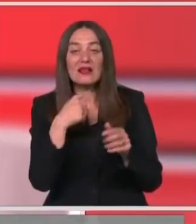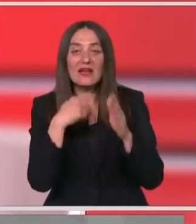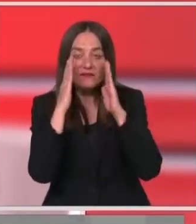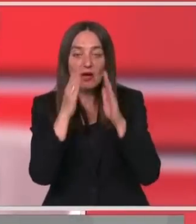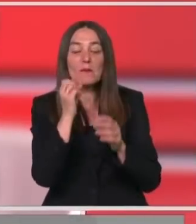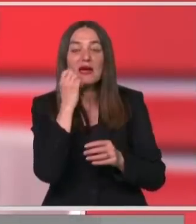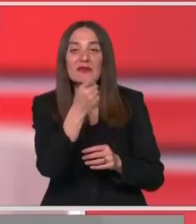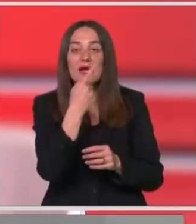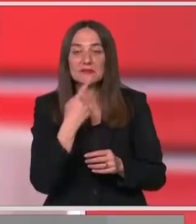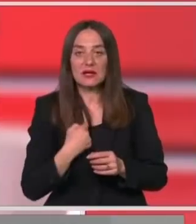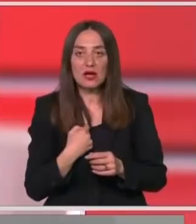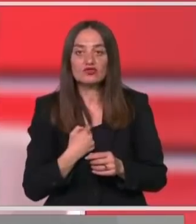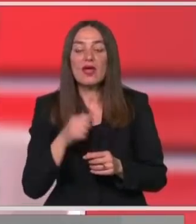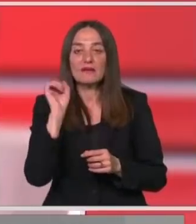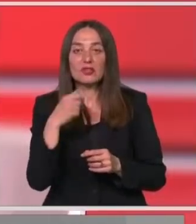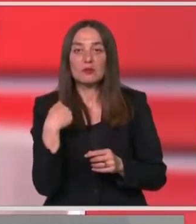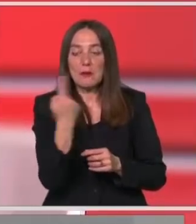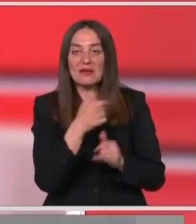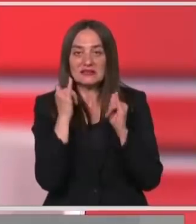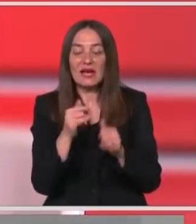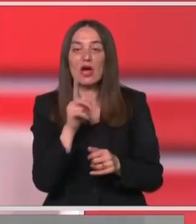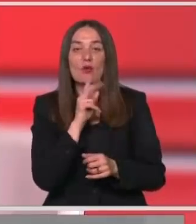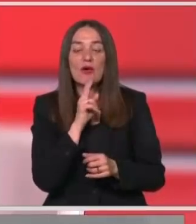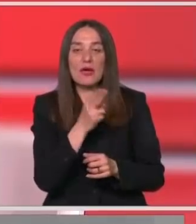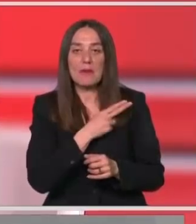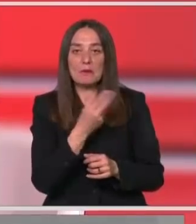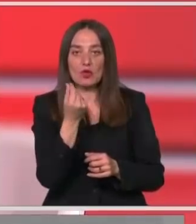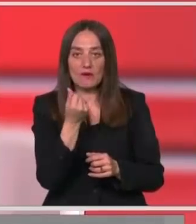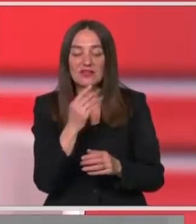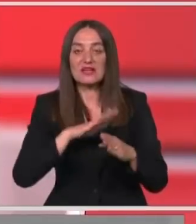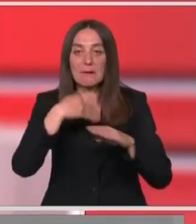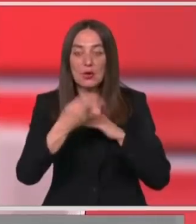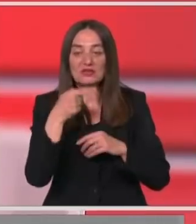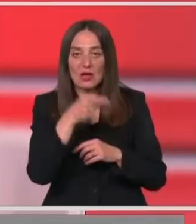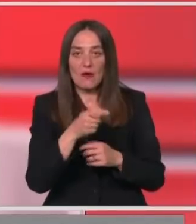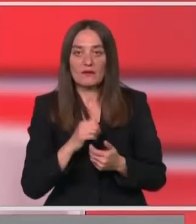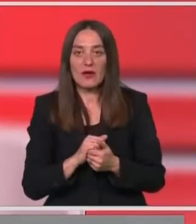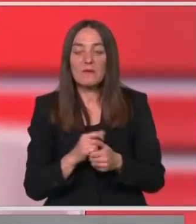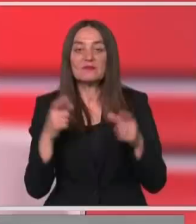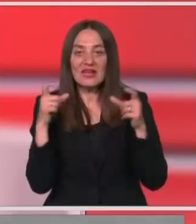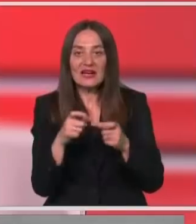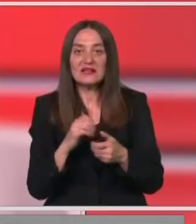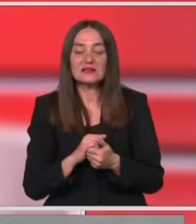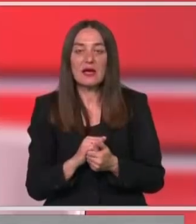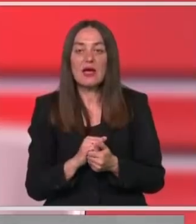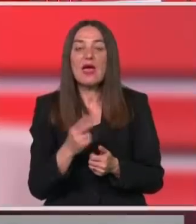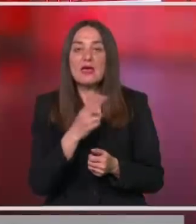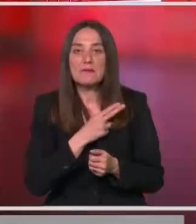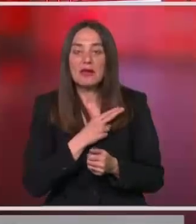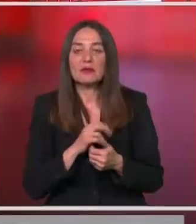kada nam se kaže da ćemo mi sada koji imamo novac posle ove krize